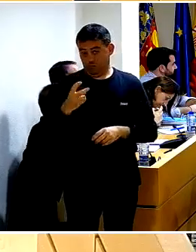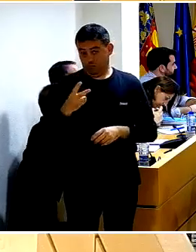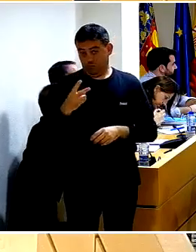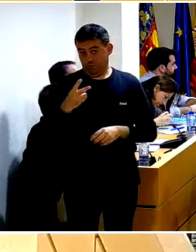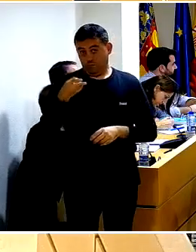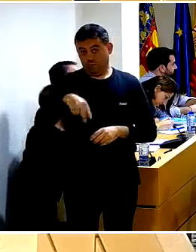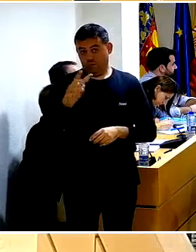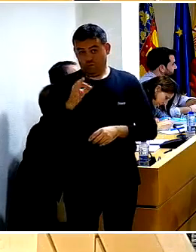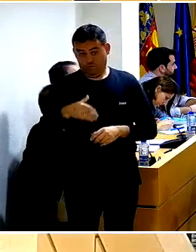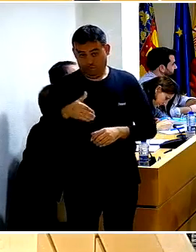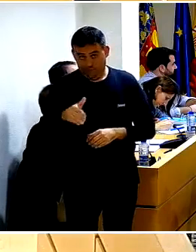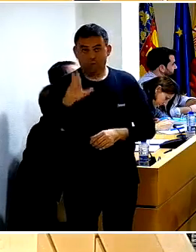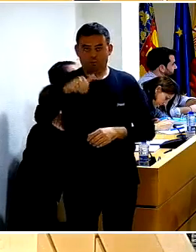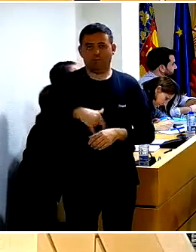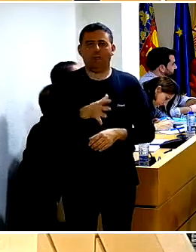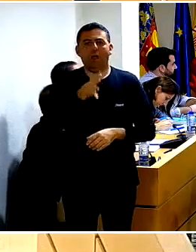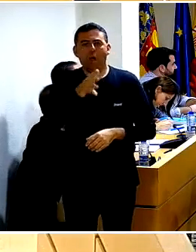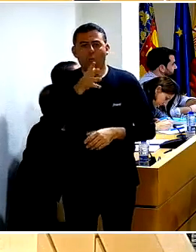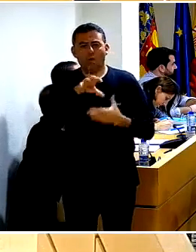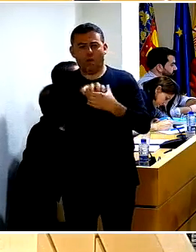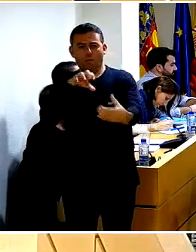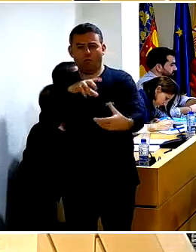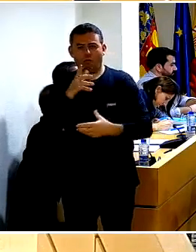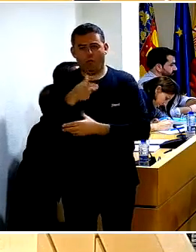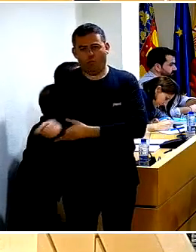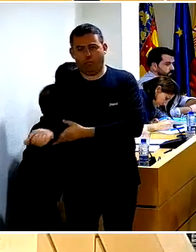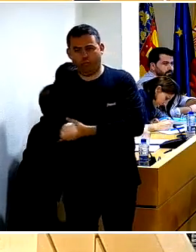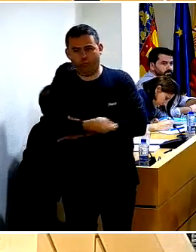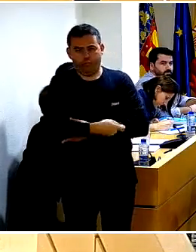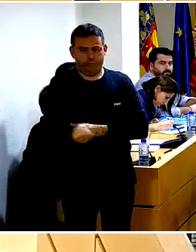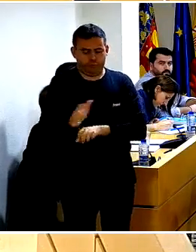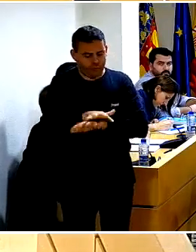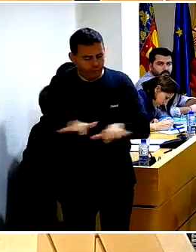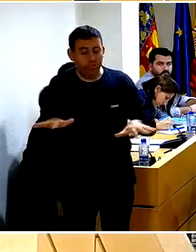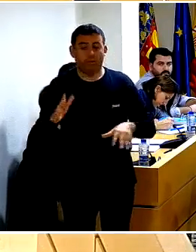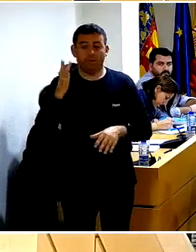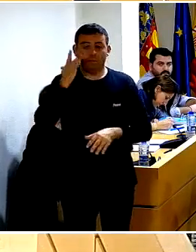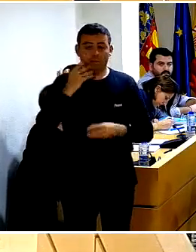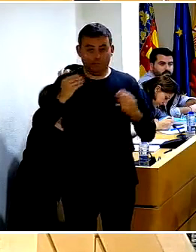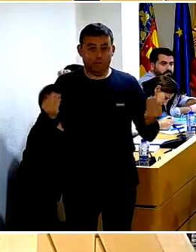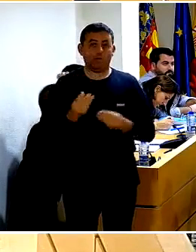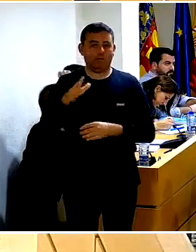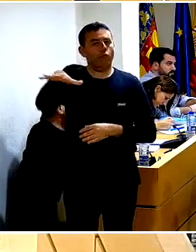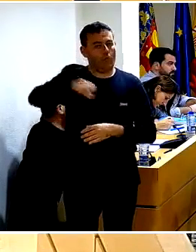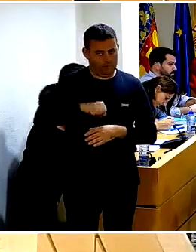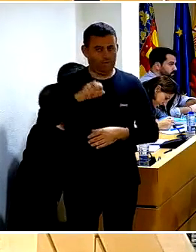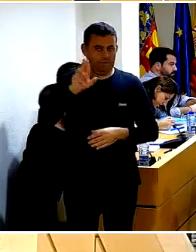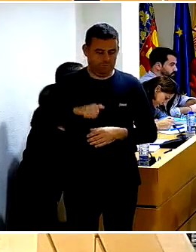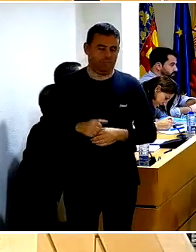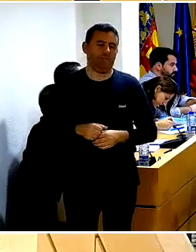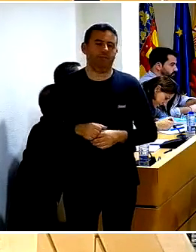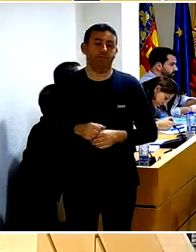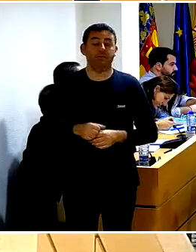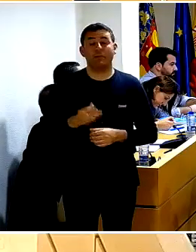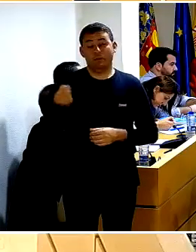dels carrers del nostre poble. Es contractaran més persones per al servei de neteja d'edificis, per les necessitats que en alguns